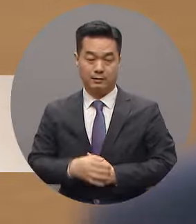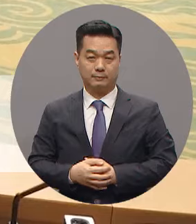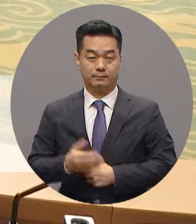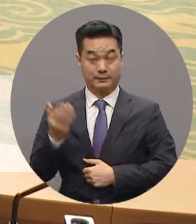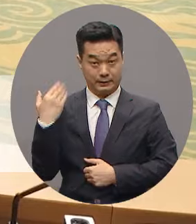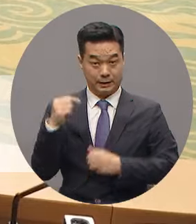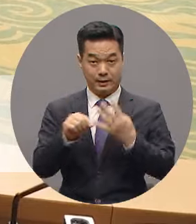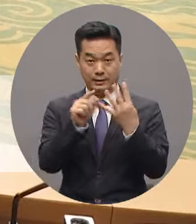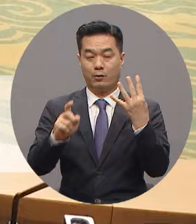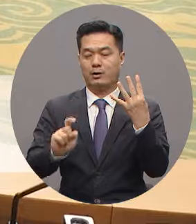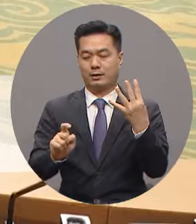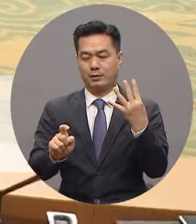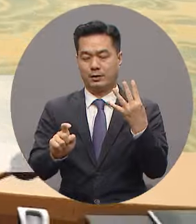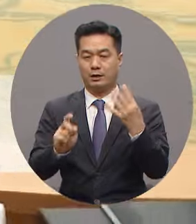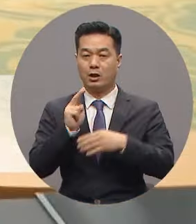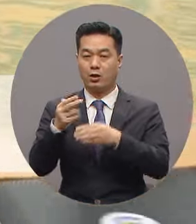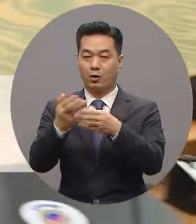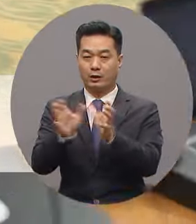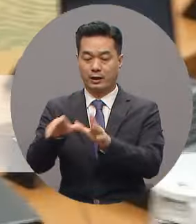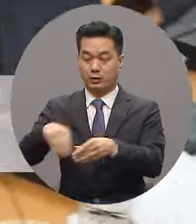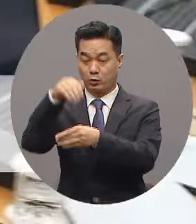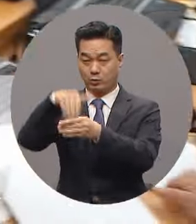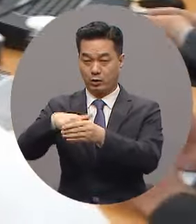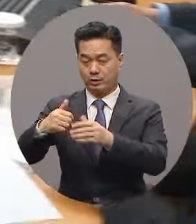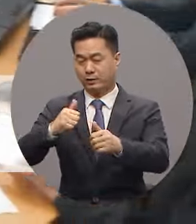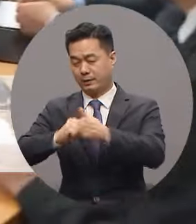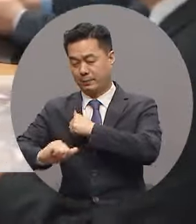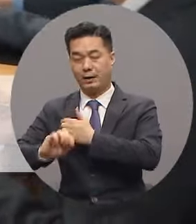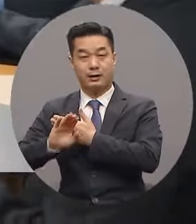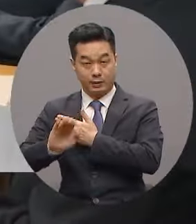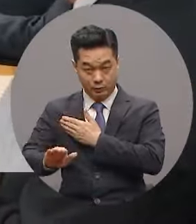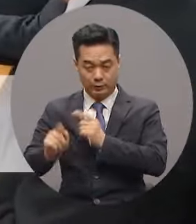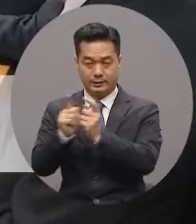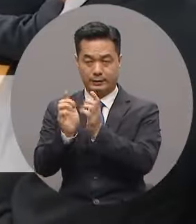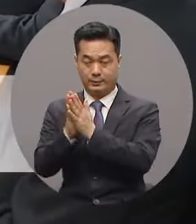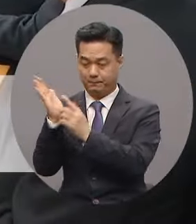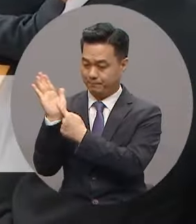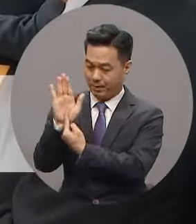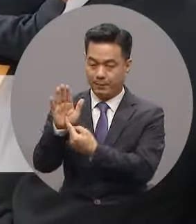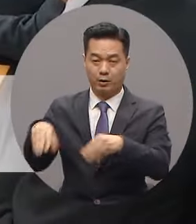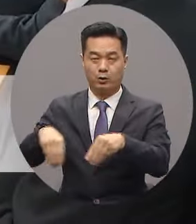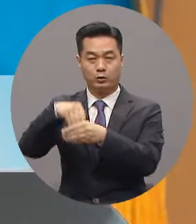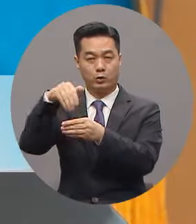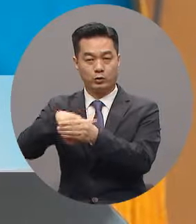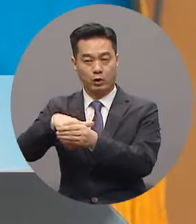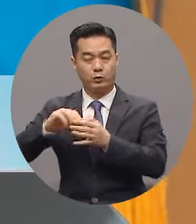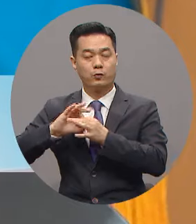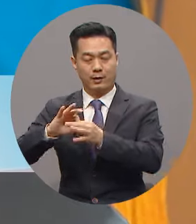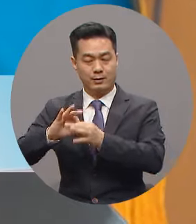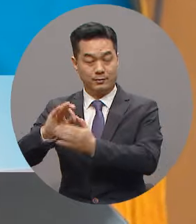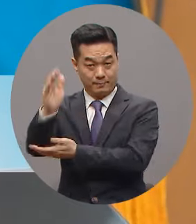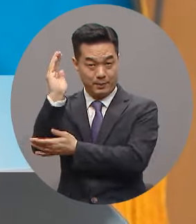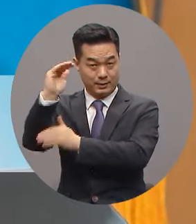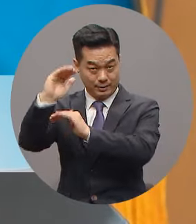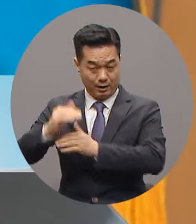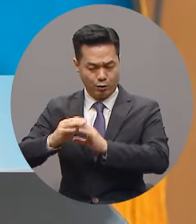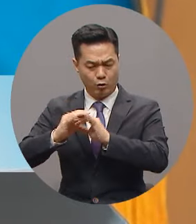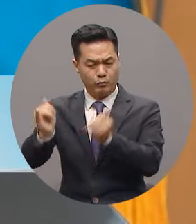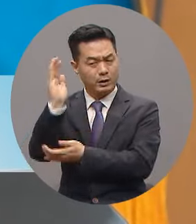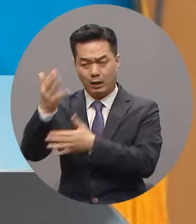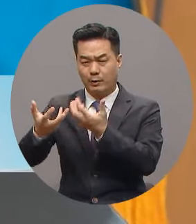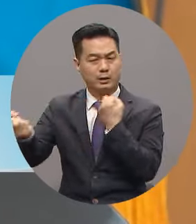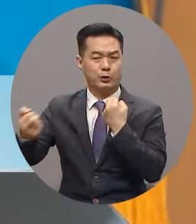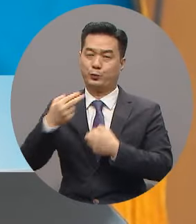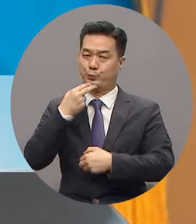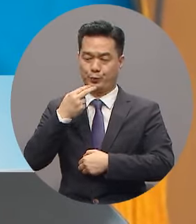10일 여당의 총선 참패 이후 윤 대통령이 처음으로 직접 발표하는 총선 관련 메시지로 별도의 대국민 담하나 기자